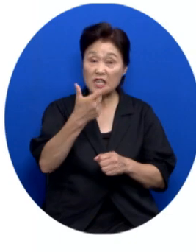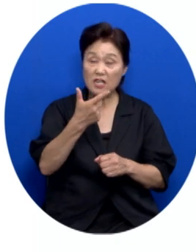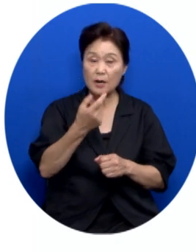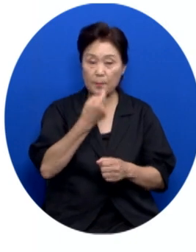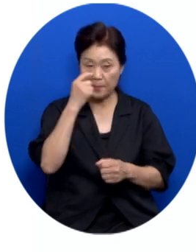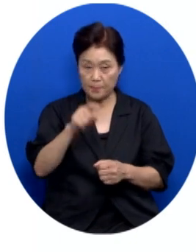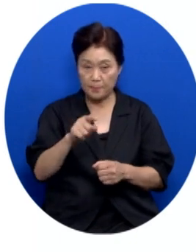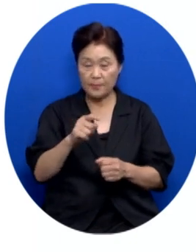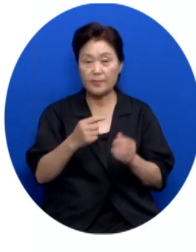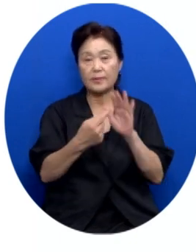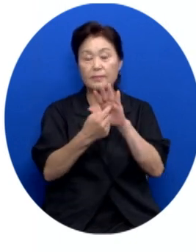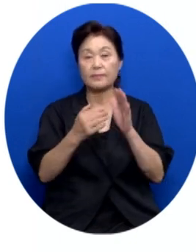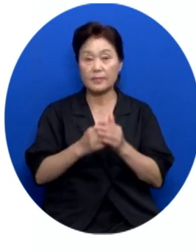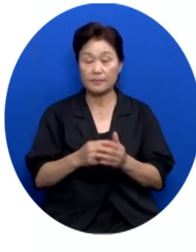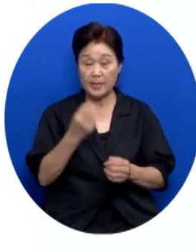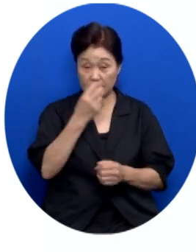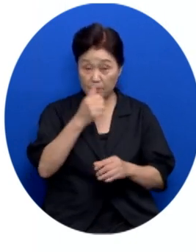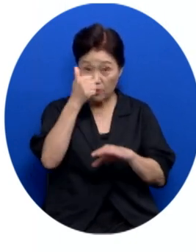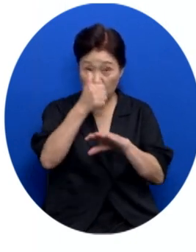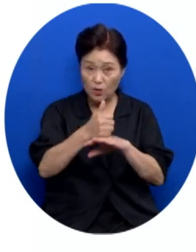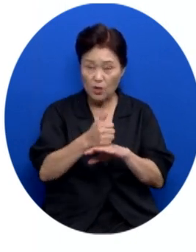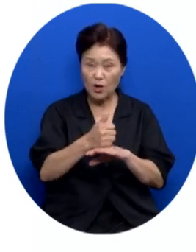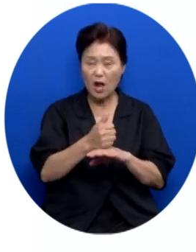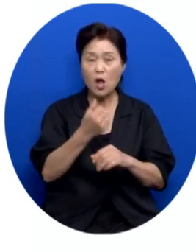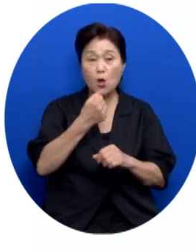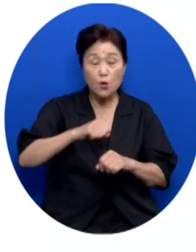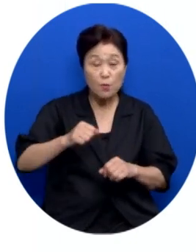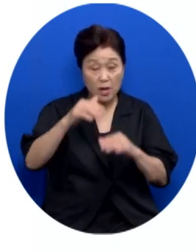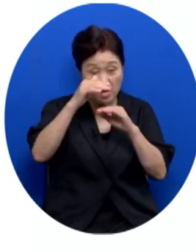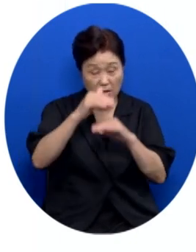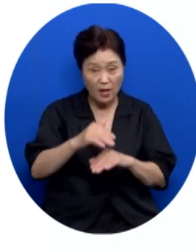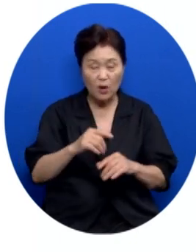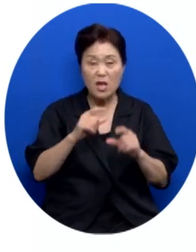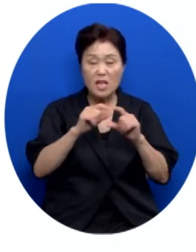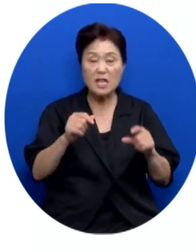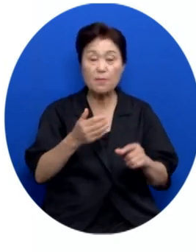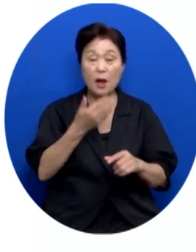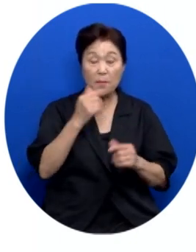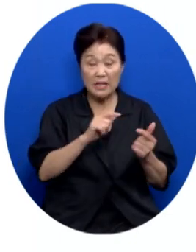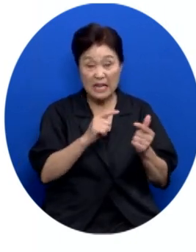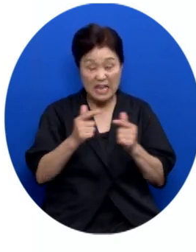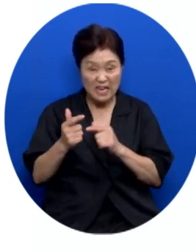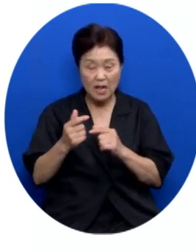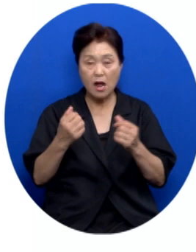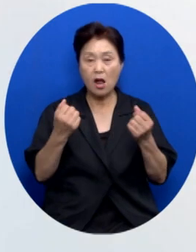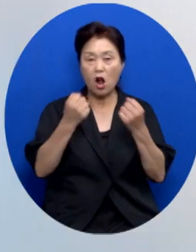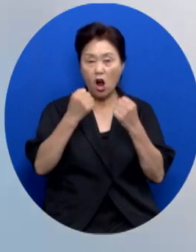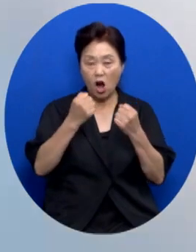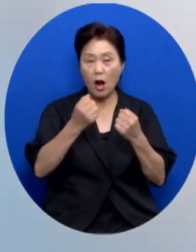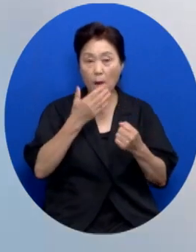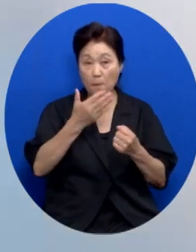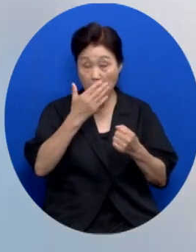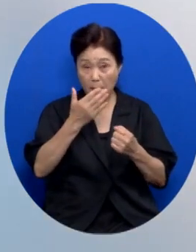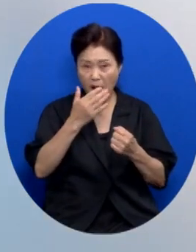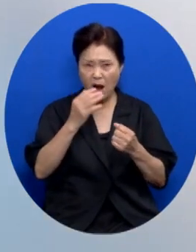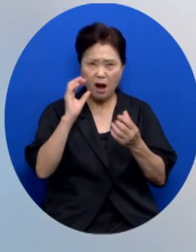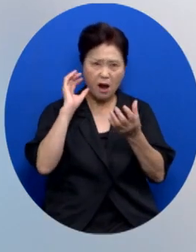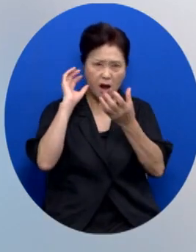밝혔습니다. 점검 결과 주요 위반 내용으로는 일반 식품을 건강기능식품으로